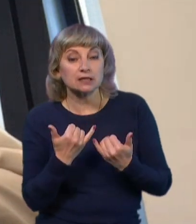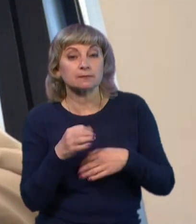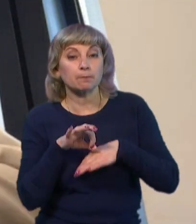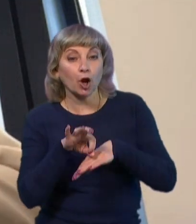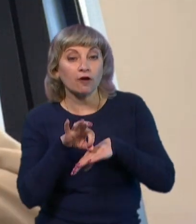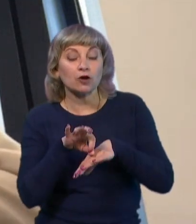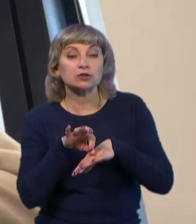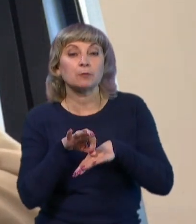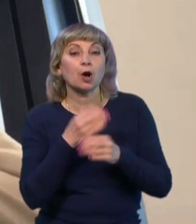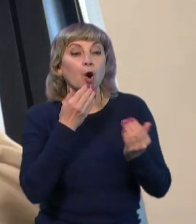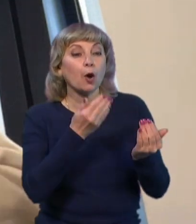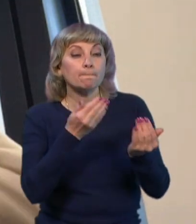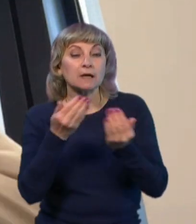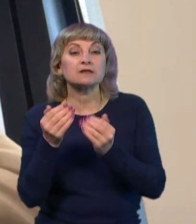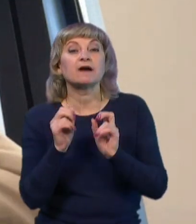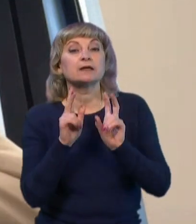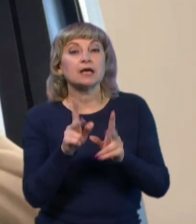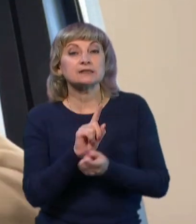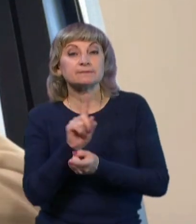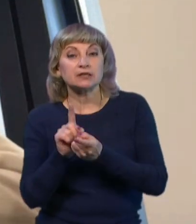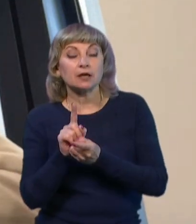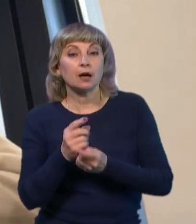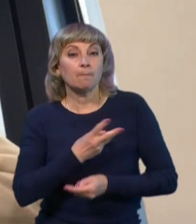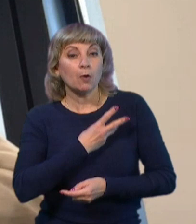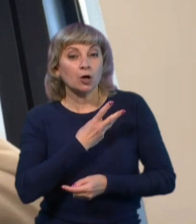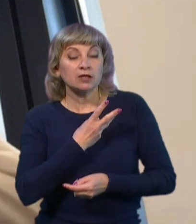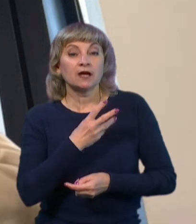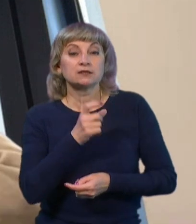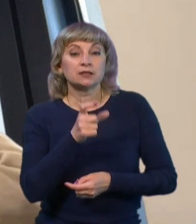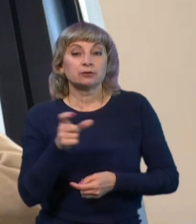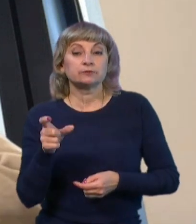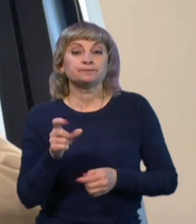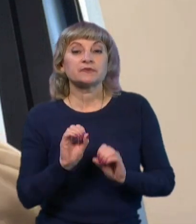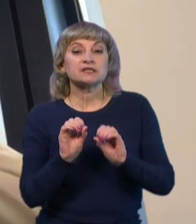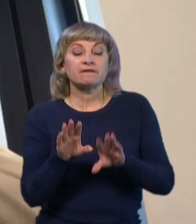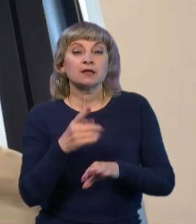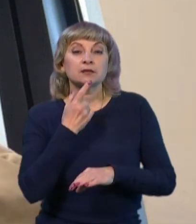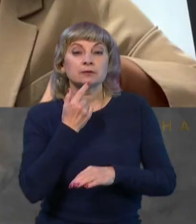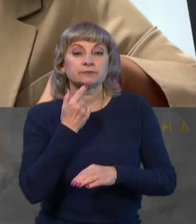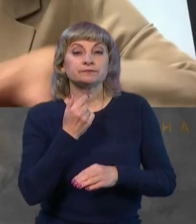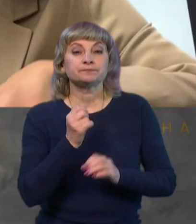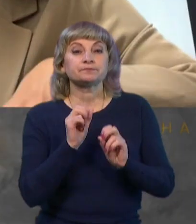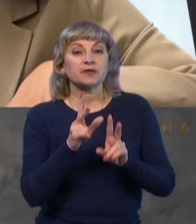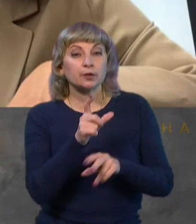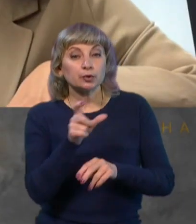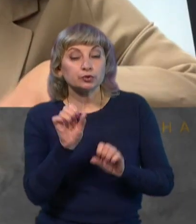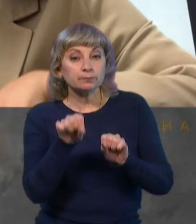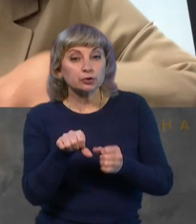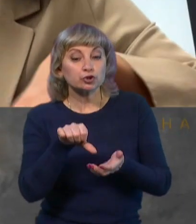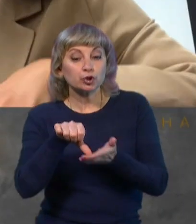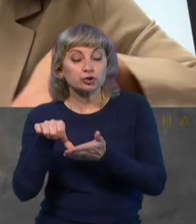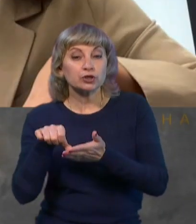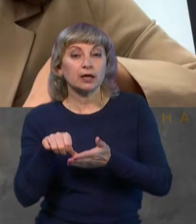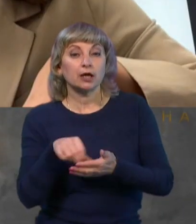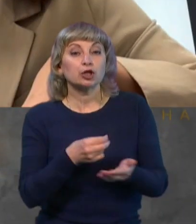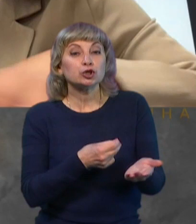проводимо опитування, як змінилася мотивація людей здавати кров, як вони можуть долучатися до донорства